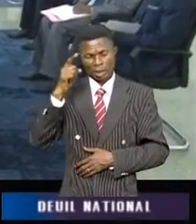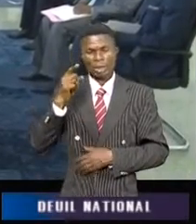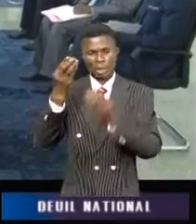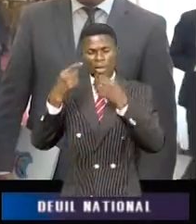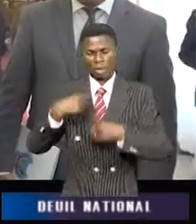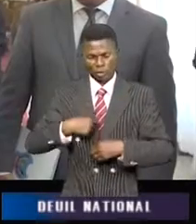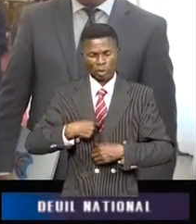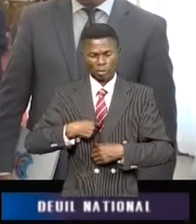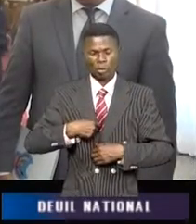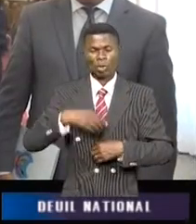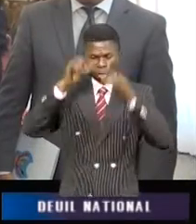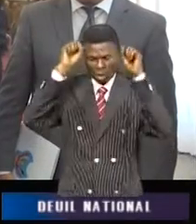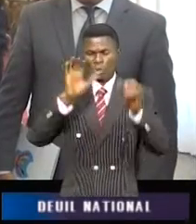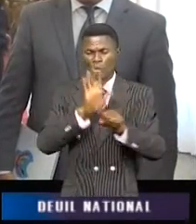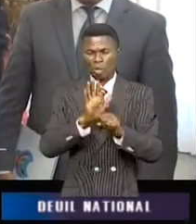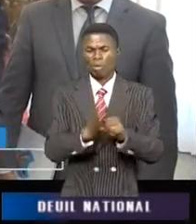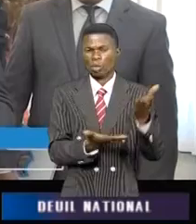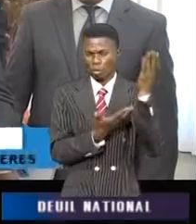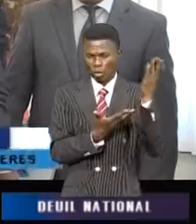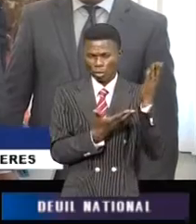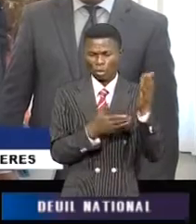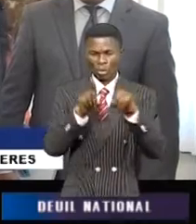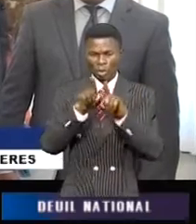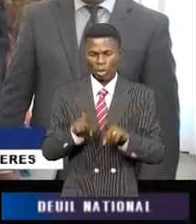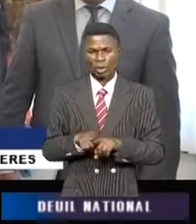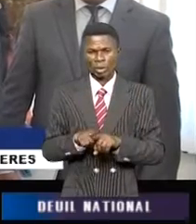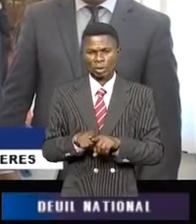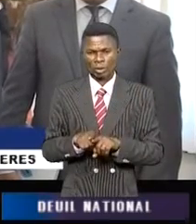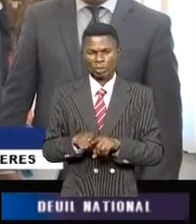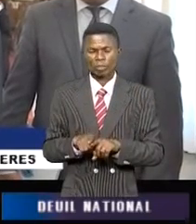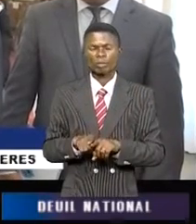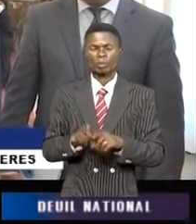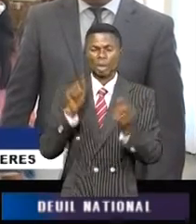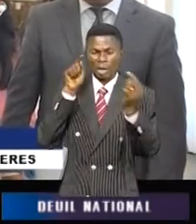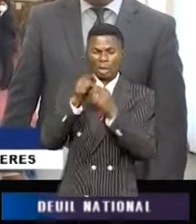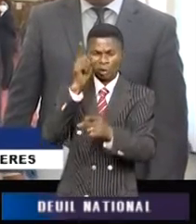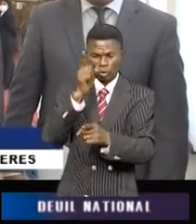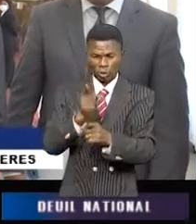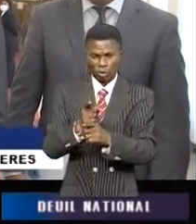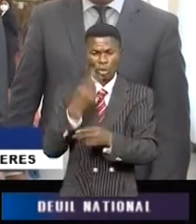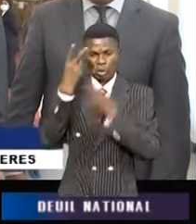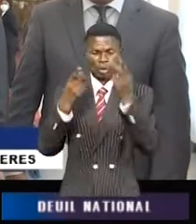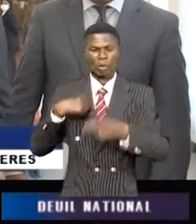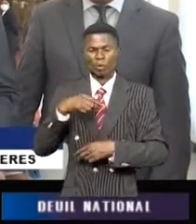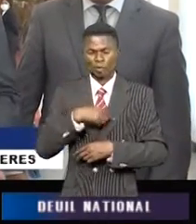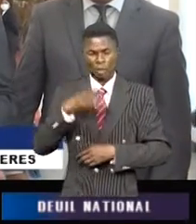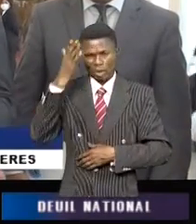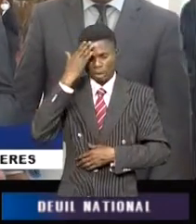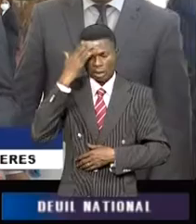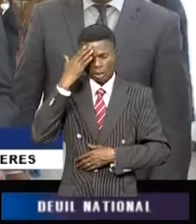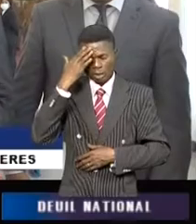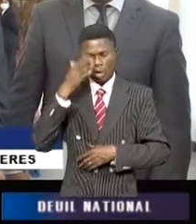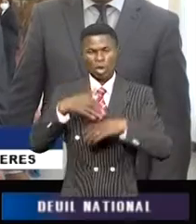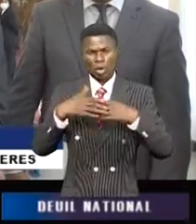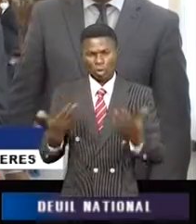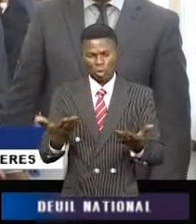Monsieur le Président, est très importante et va dans le droit but, n'est-ce pas, de l'objectif recherché, à savoir faire en sorte